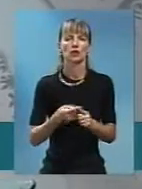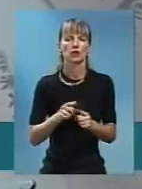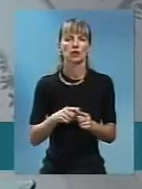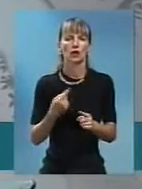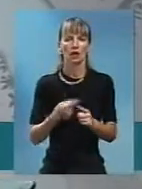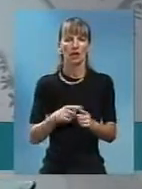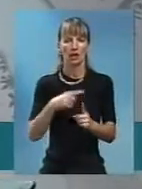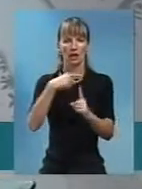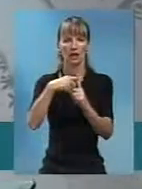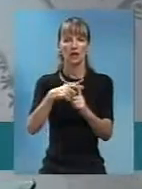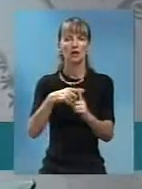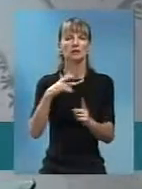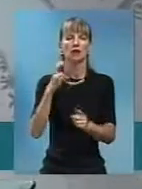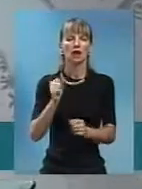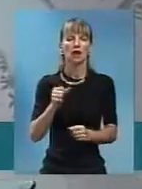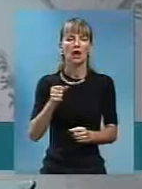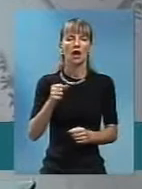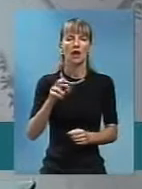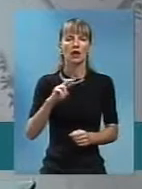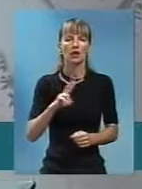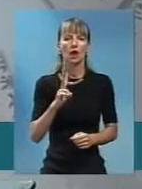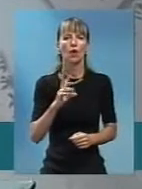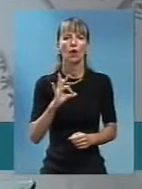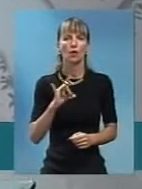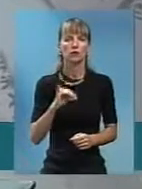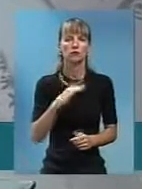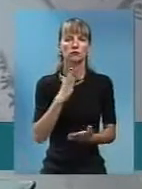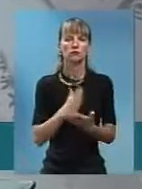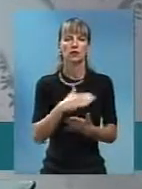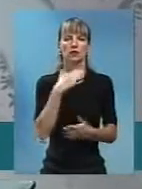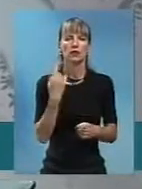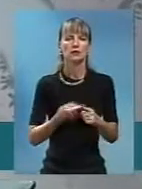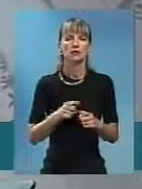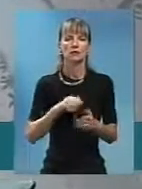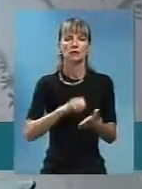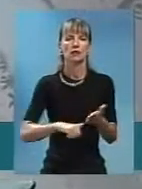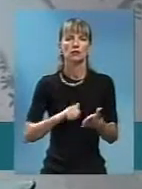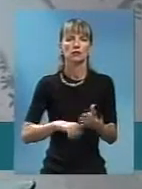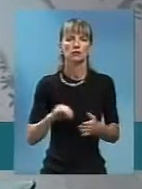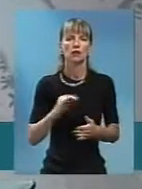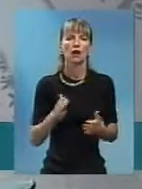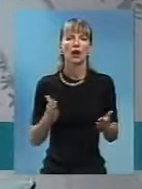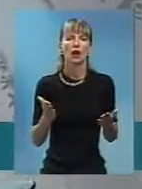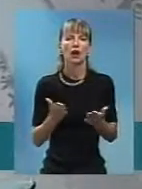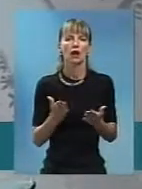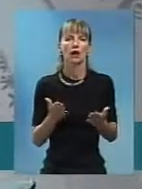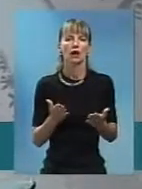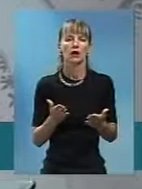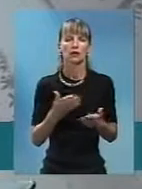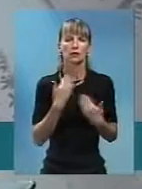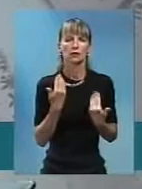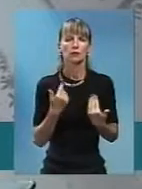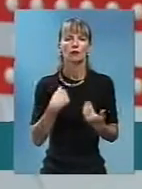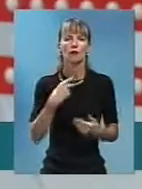на хреста якір? Ну, існує дуже багато з цього приводу версій, але основної як такої немає. Чи не так? От